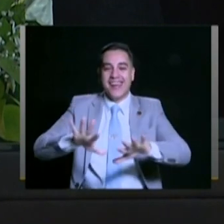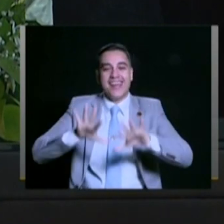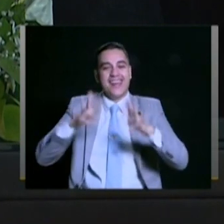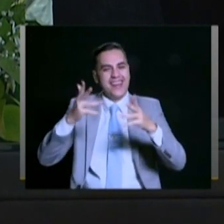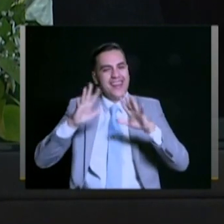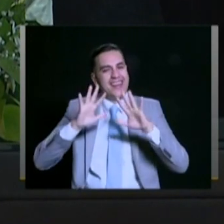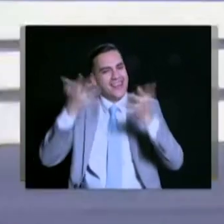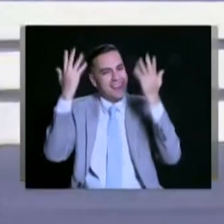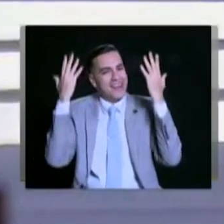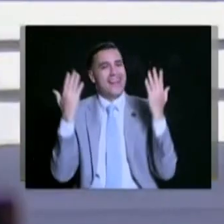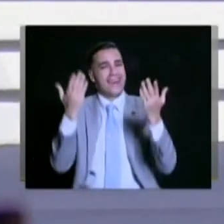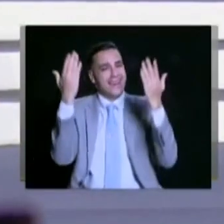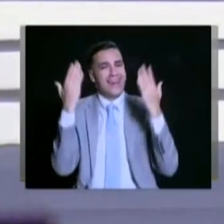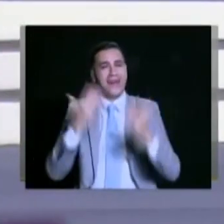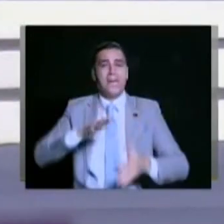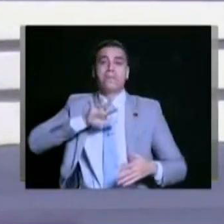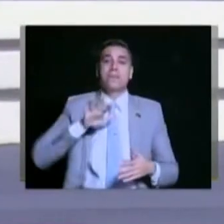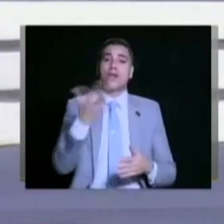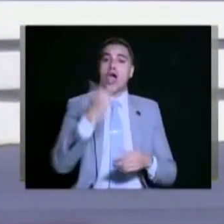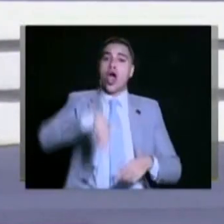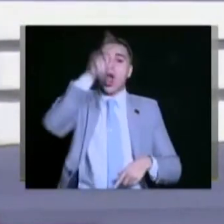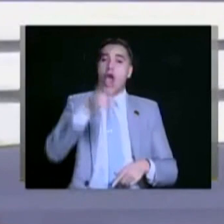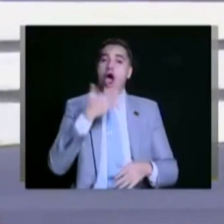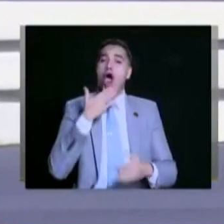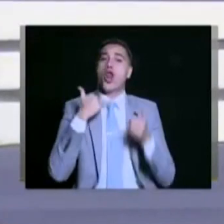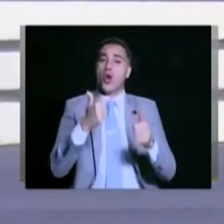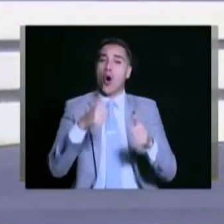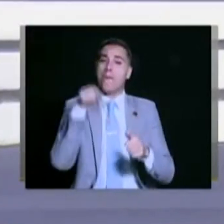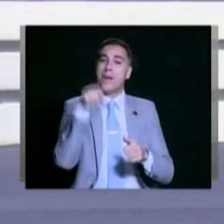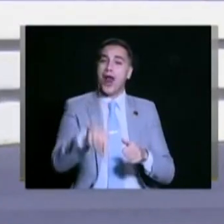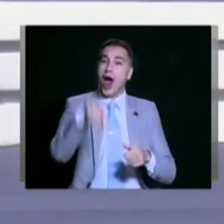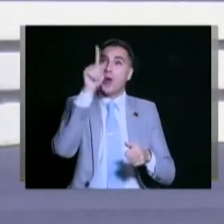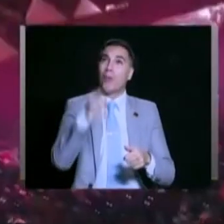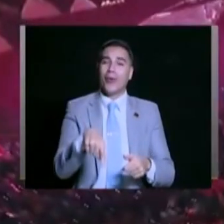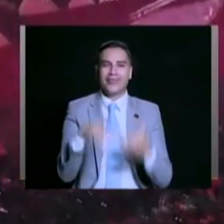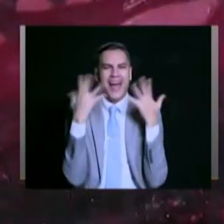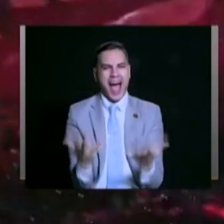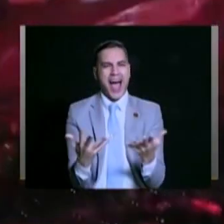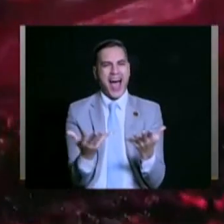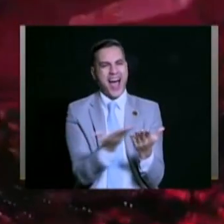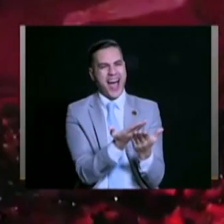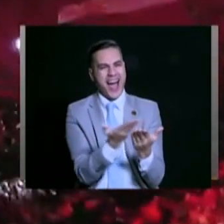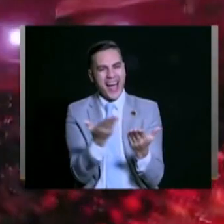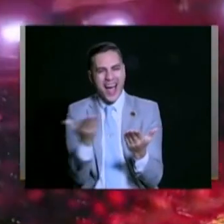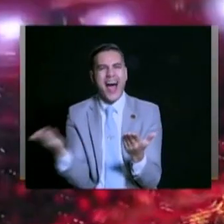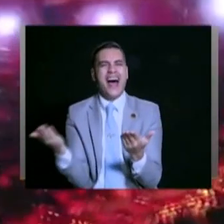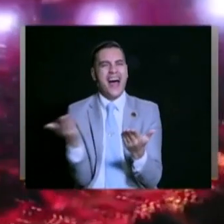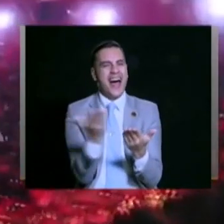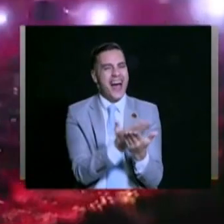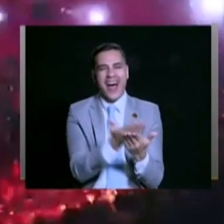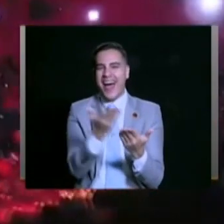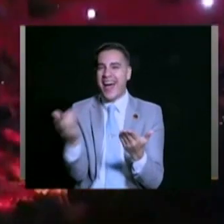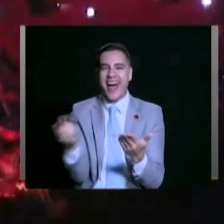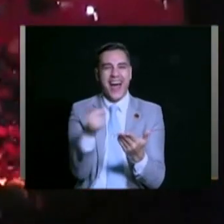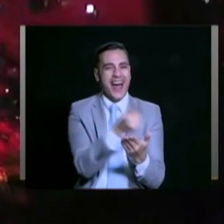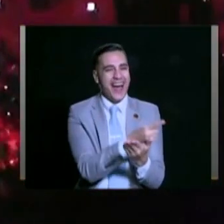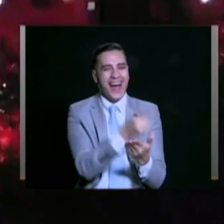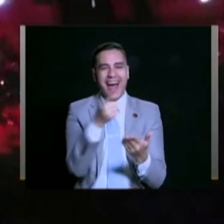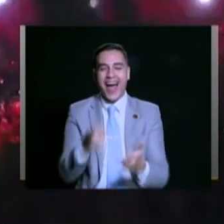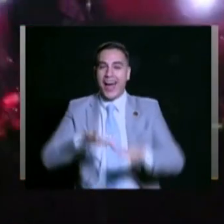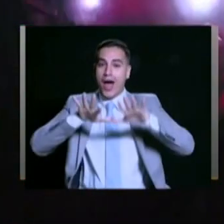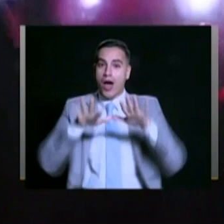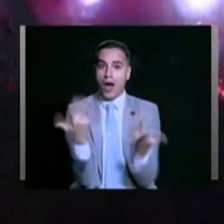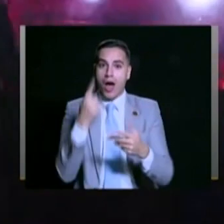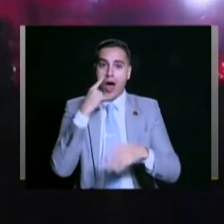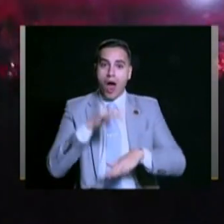ان الاصم يعيد يعني يجدد دخوله للجامعه وان هو يستكمل دراسته في الجامعه